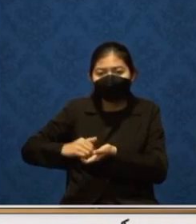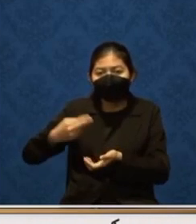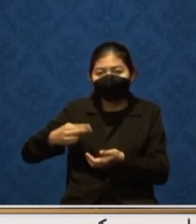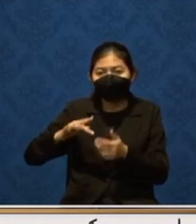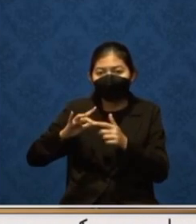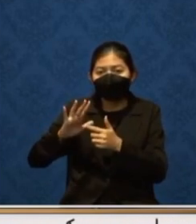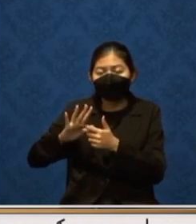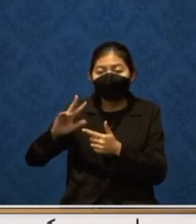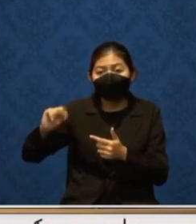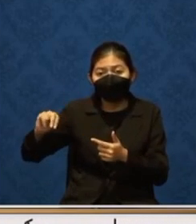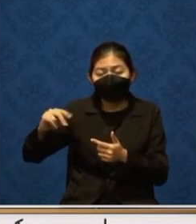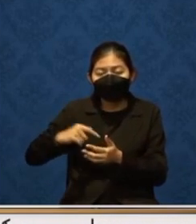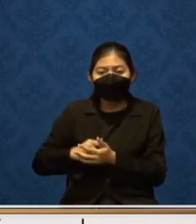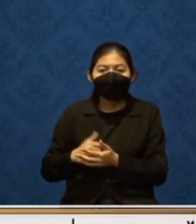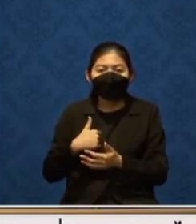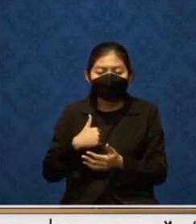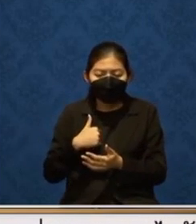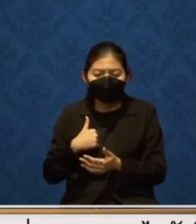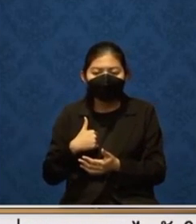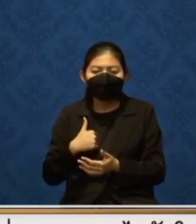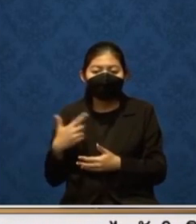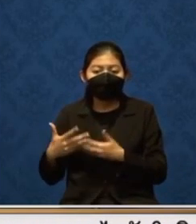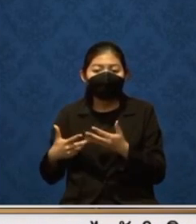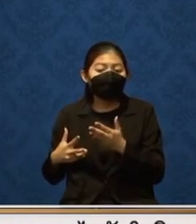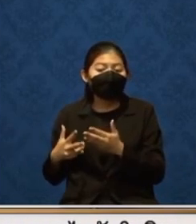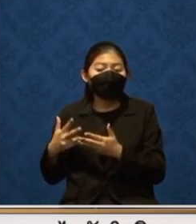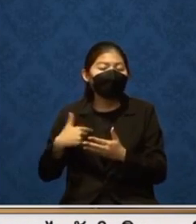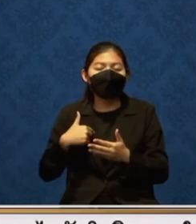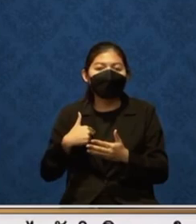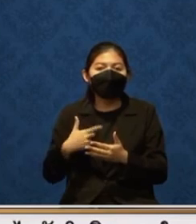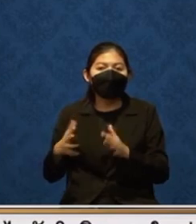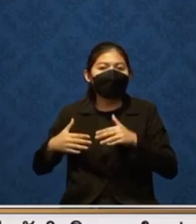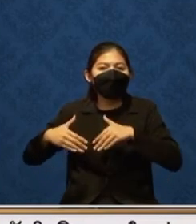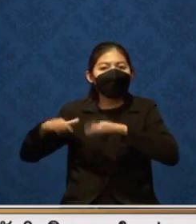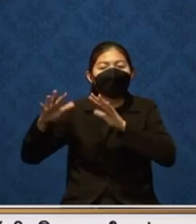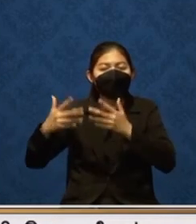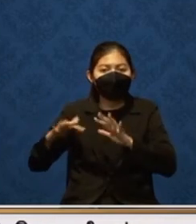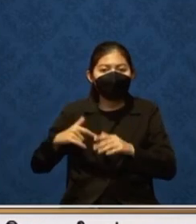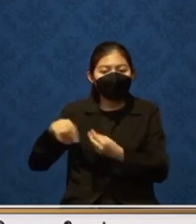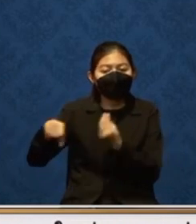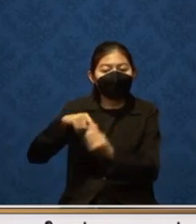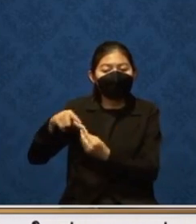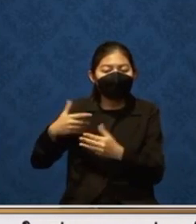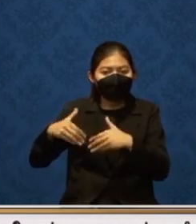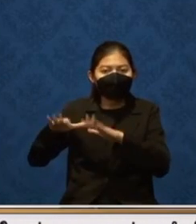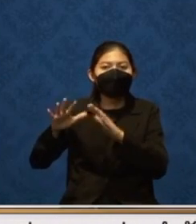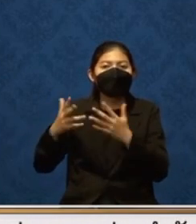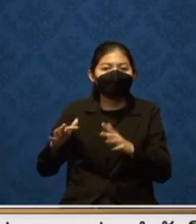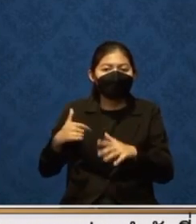ะท